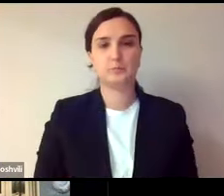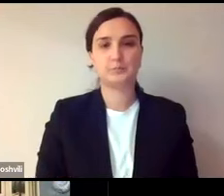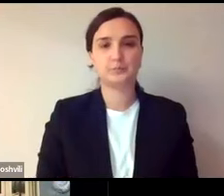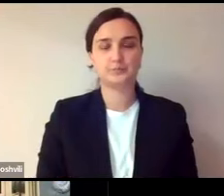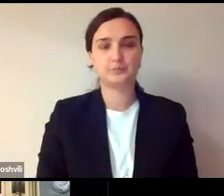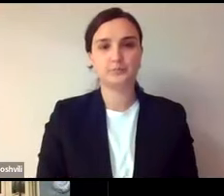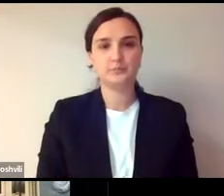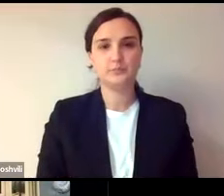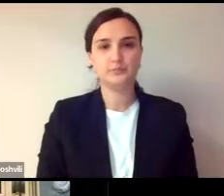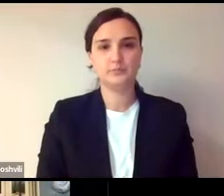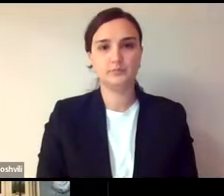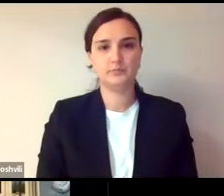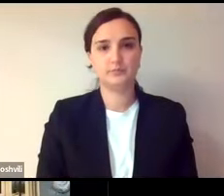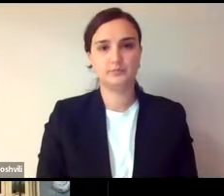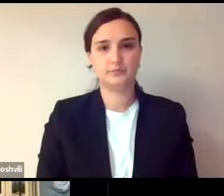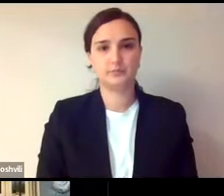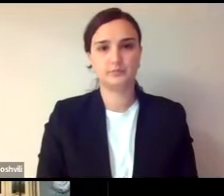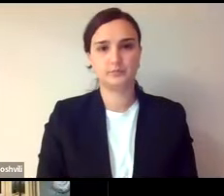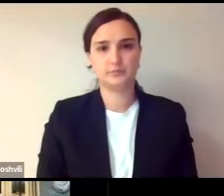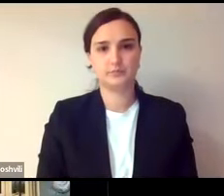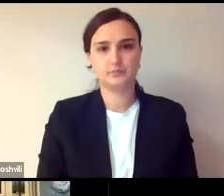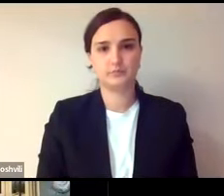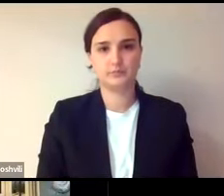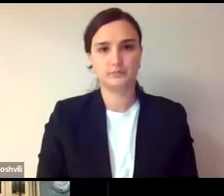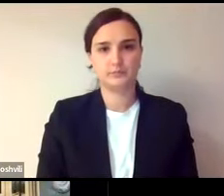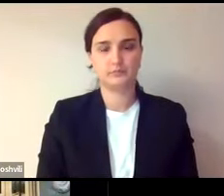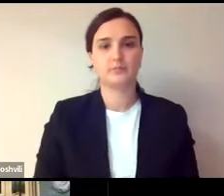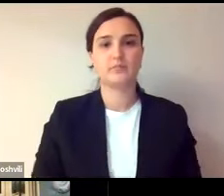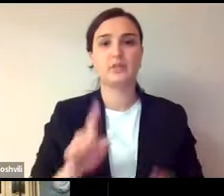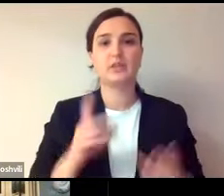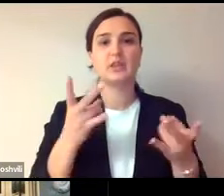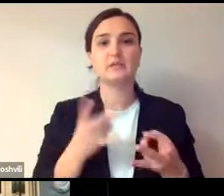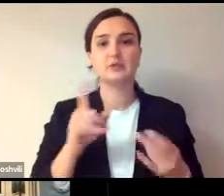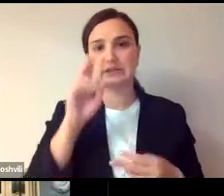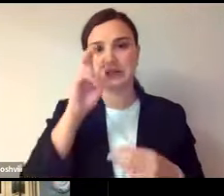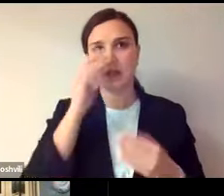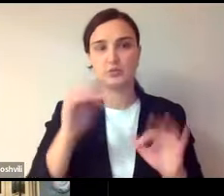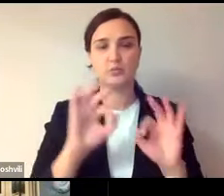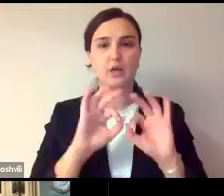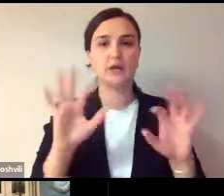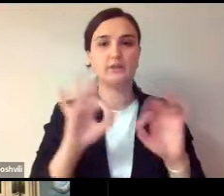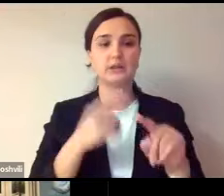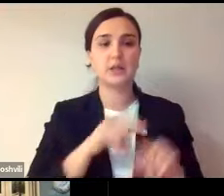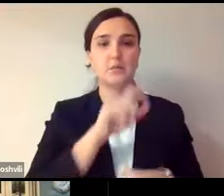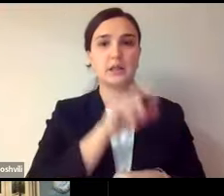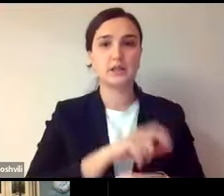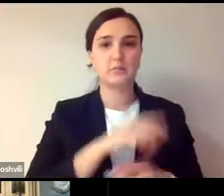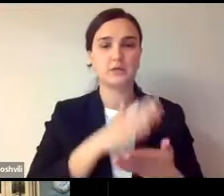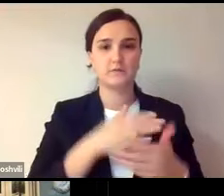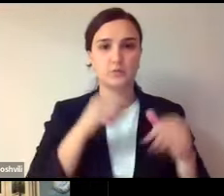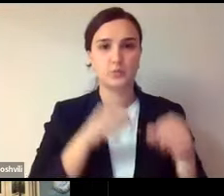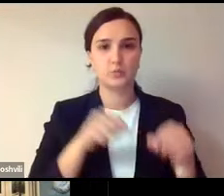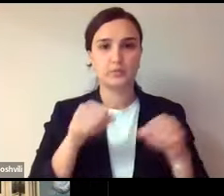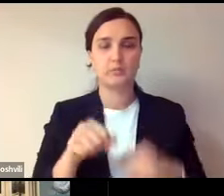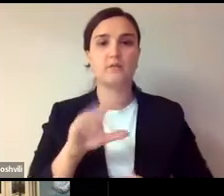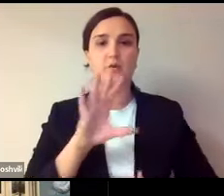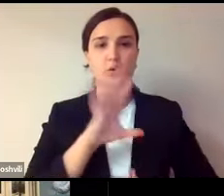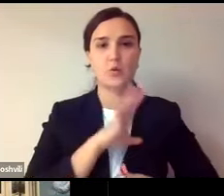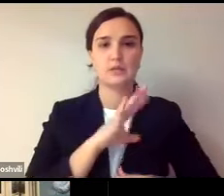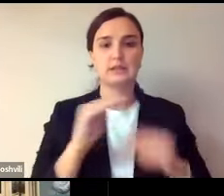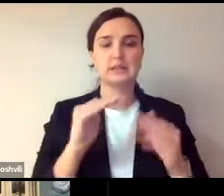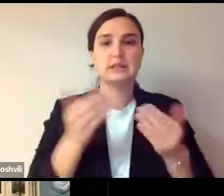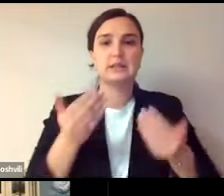რა დაგჭირდა იმისთვის, რომ სახელმწიფოსთვის აგვეხსნა, რომ ამ ადამიანს აქვს უფლება ჰქონდეს